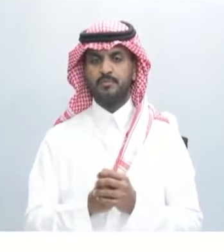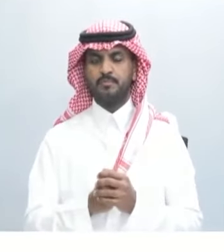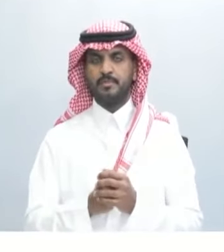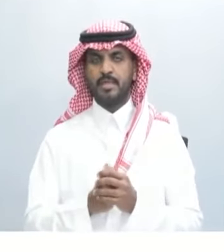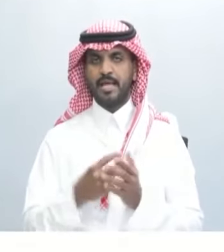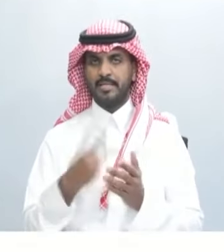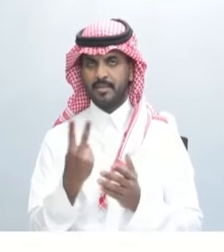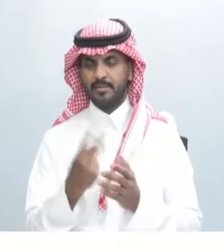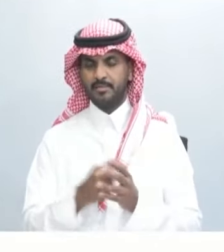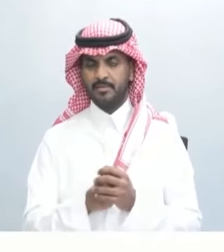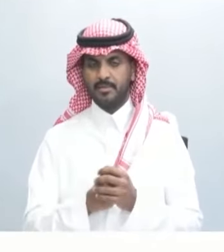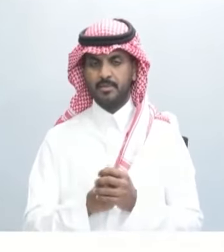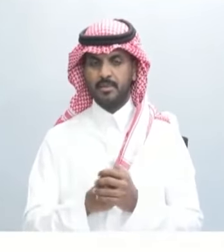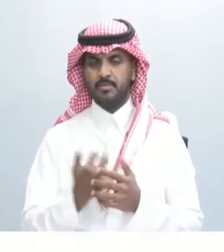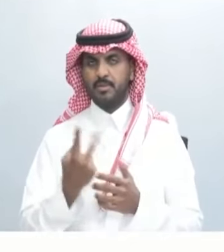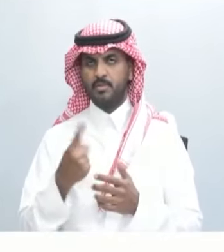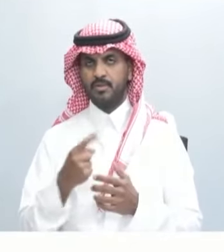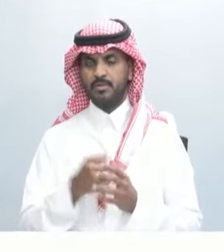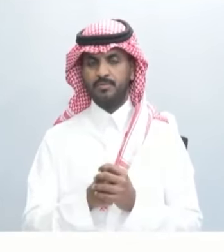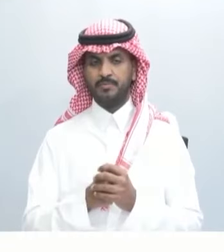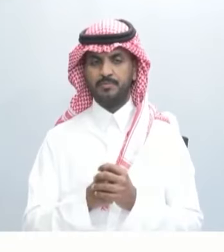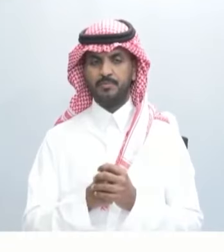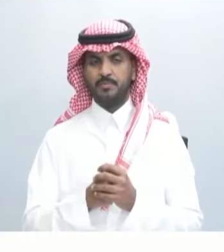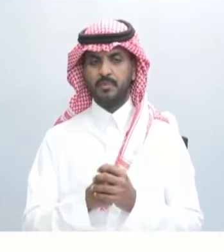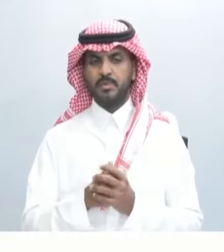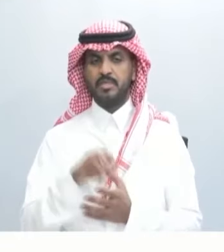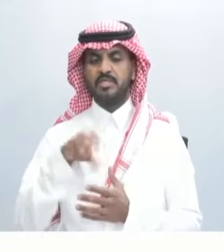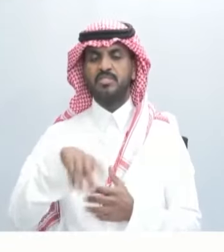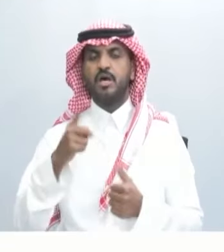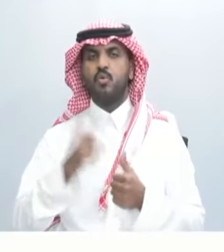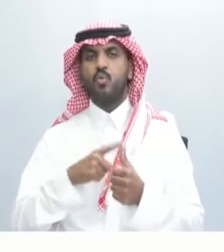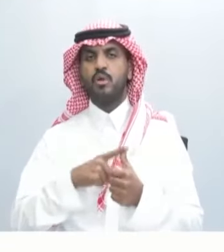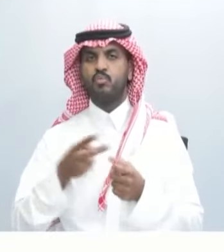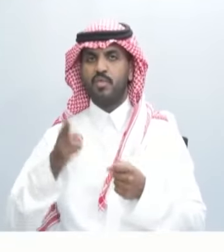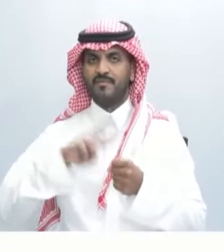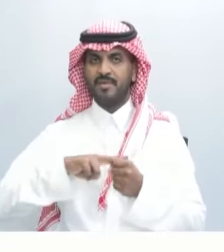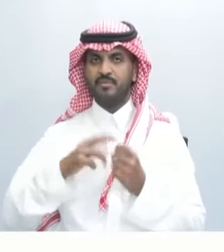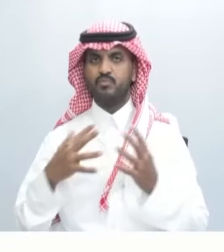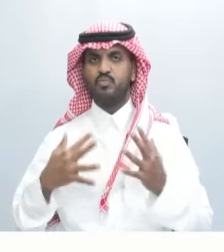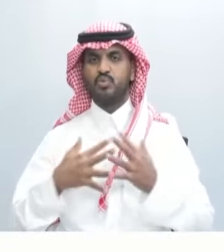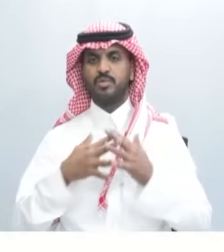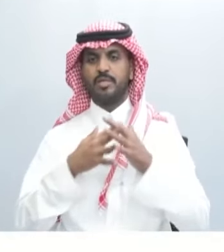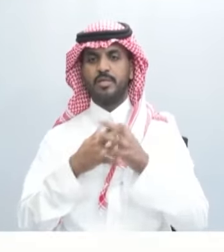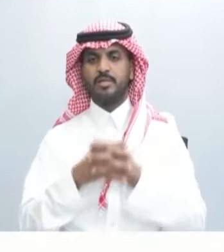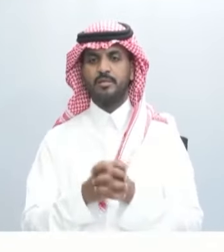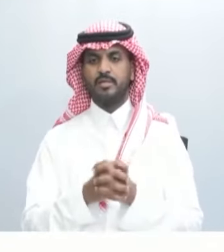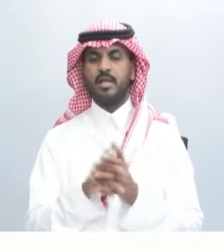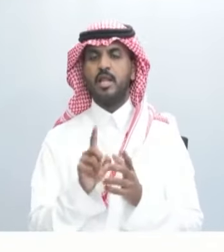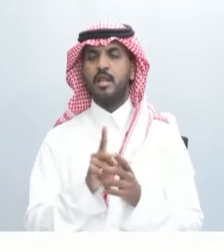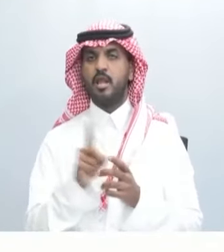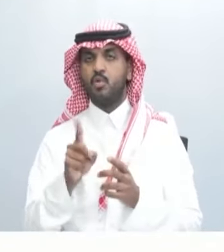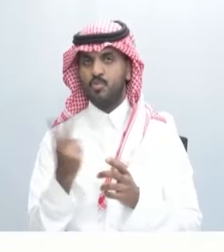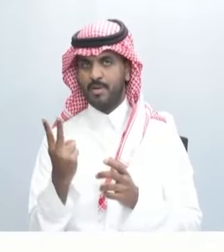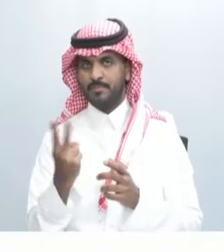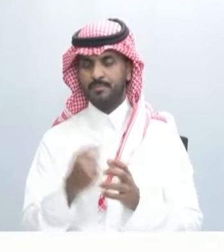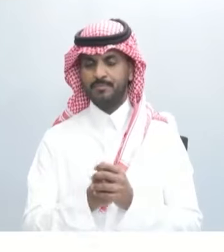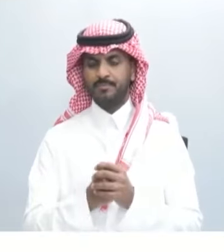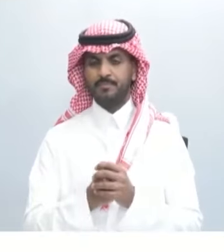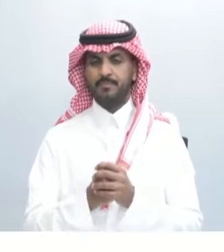لكل من العددين ثمانيه واثنا عشر لتجد اول مضاعفين مشتركين لهما